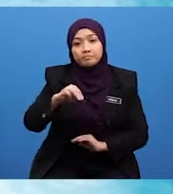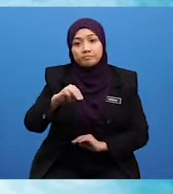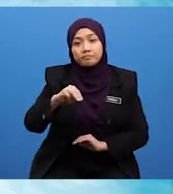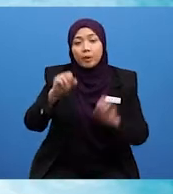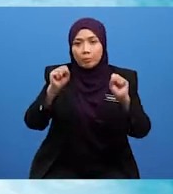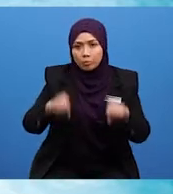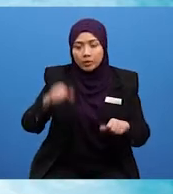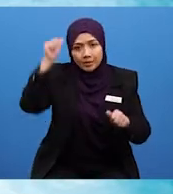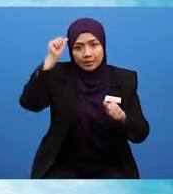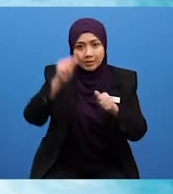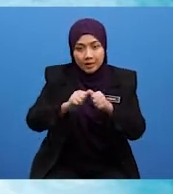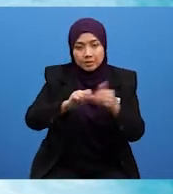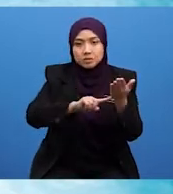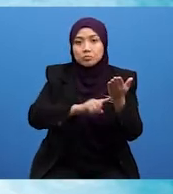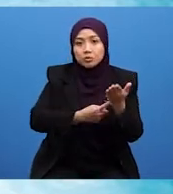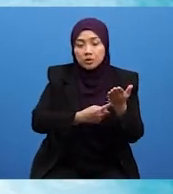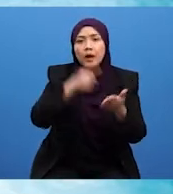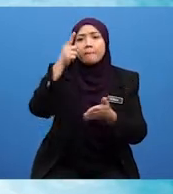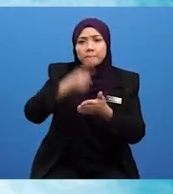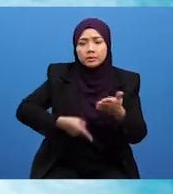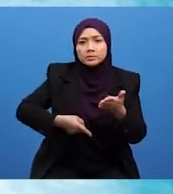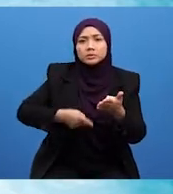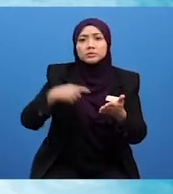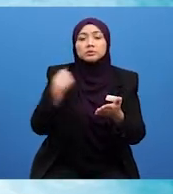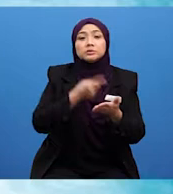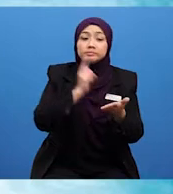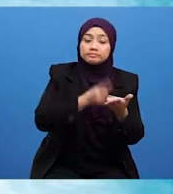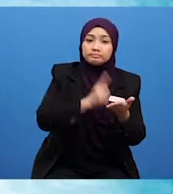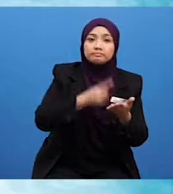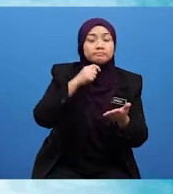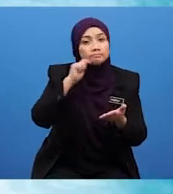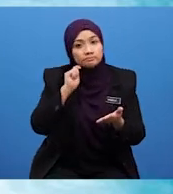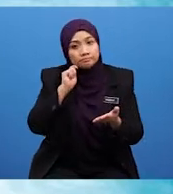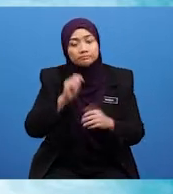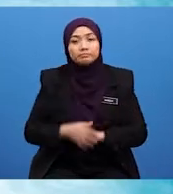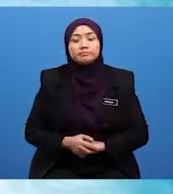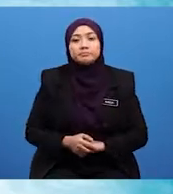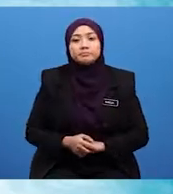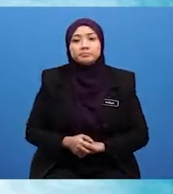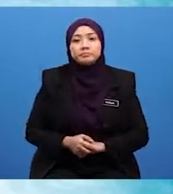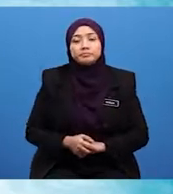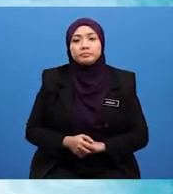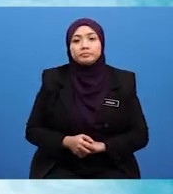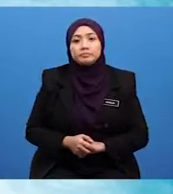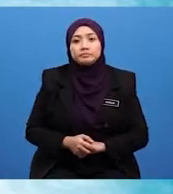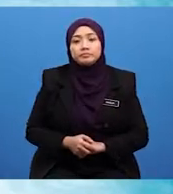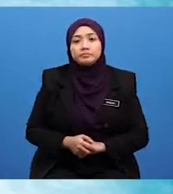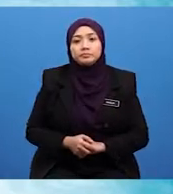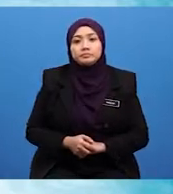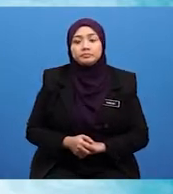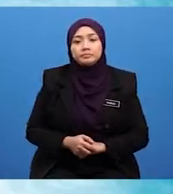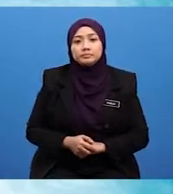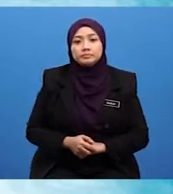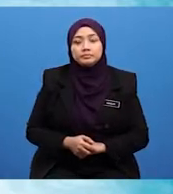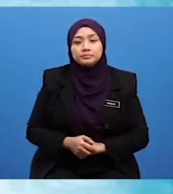Murid-murid boleh tak ingat kembali perbincangan mengenai kertas litmus tadi? Kalau ingat, senang